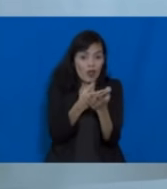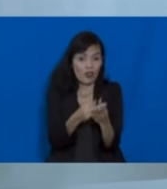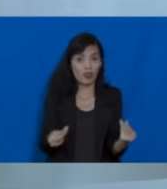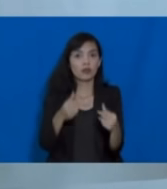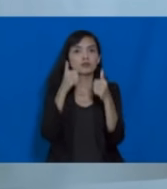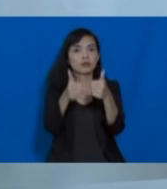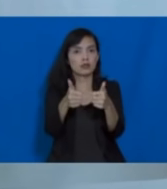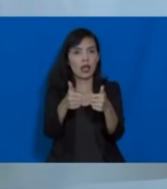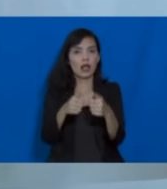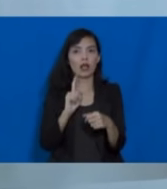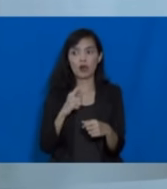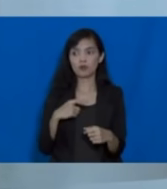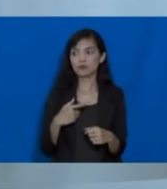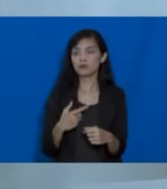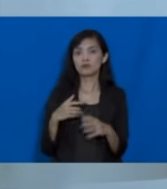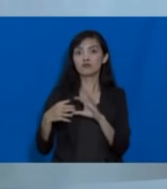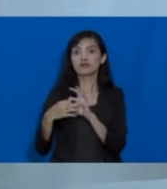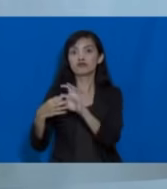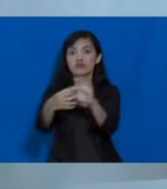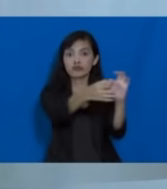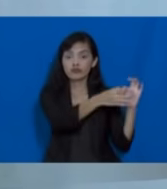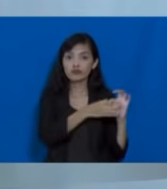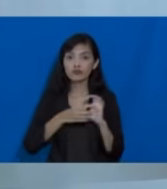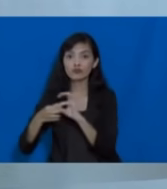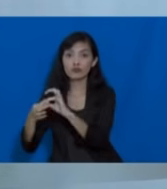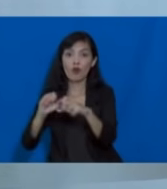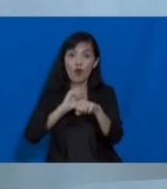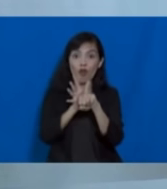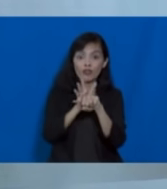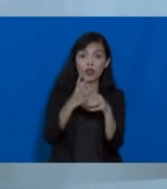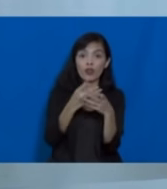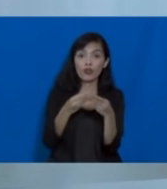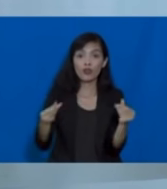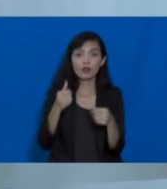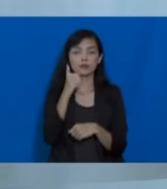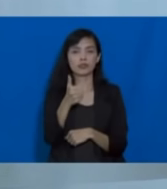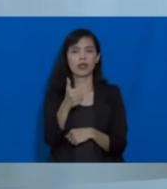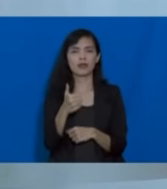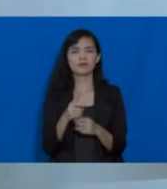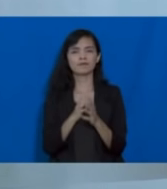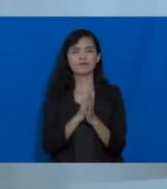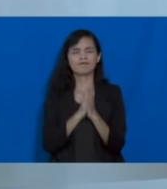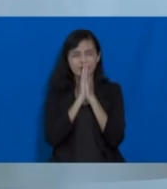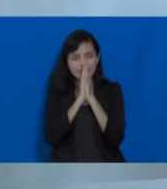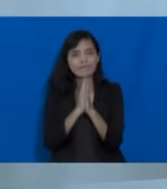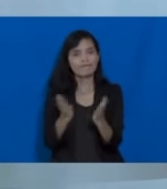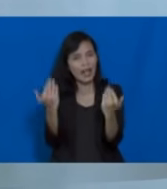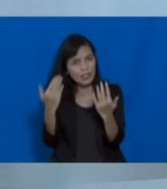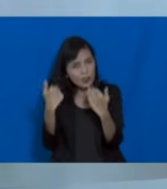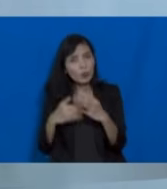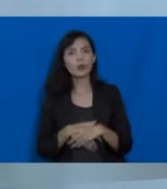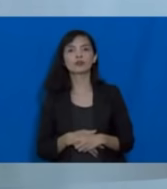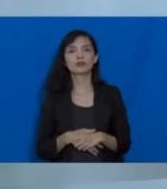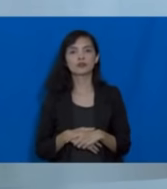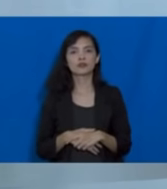bersama-sama kita bisa menyelesaikan permasalahan konflik 19 ini oleh karena itu Sekali lagi